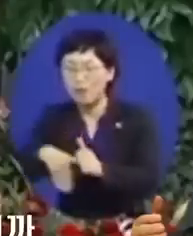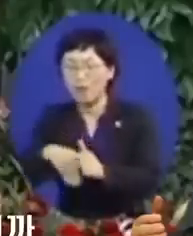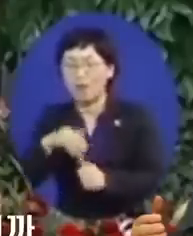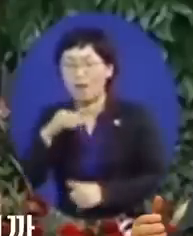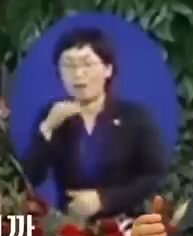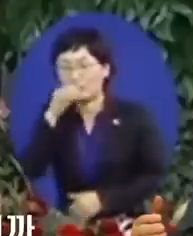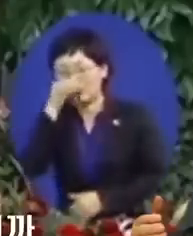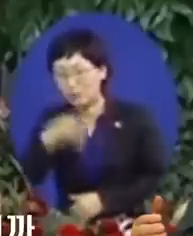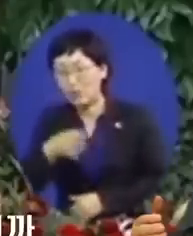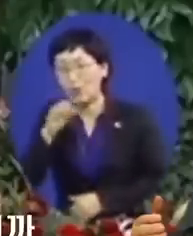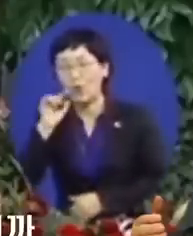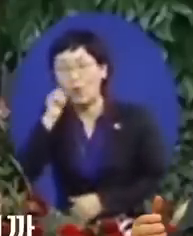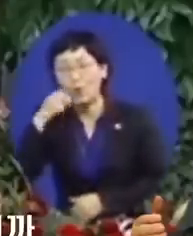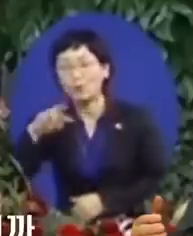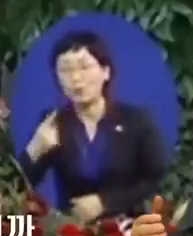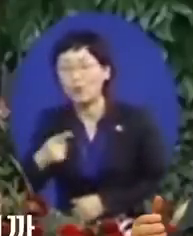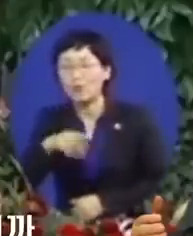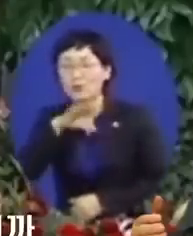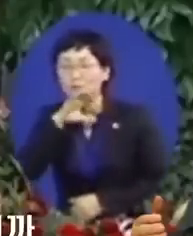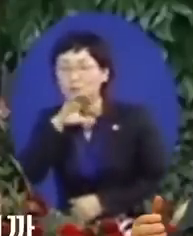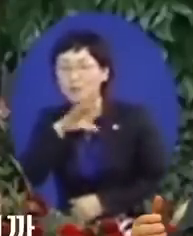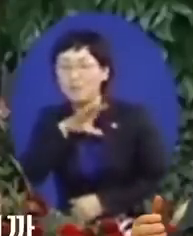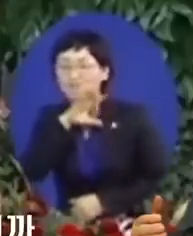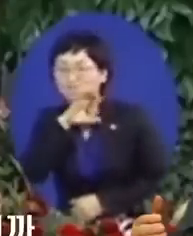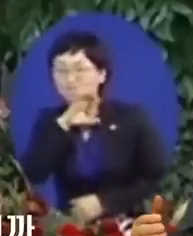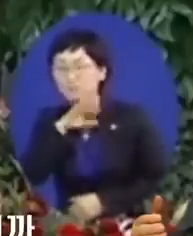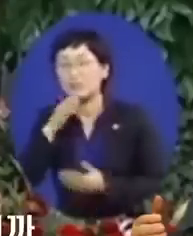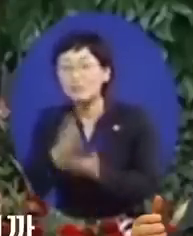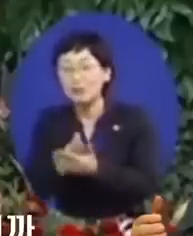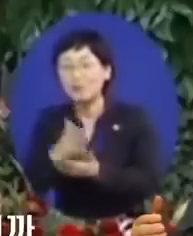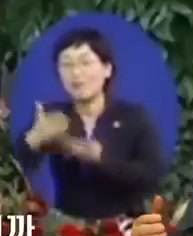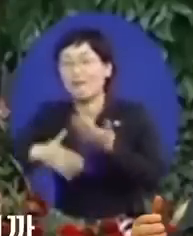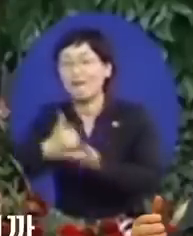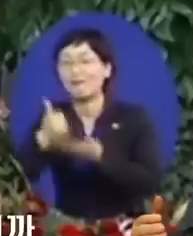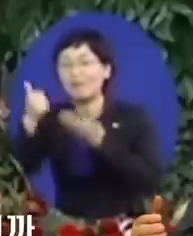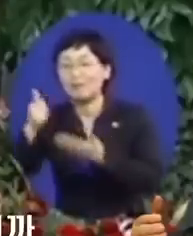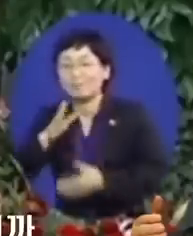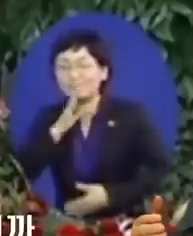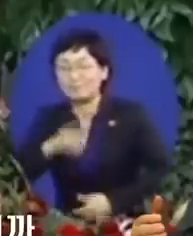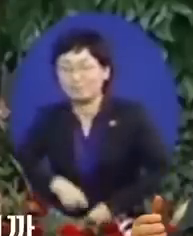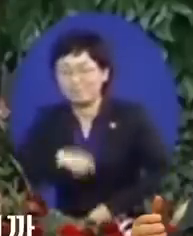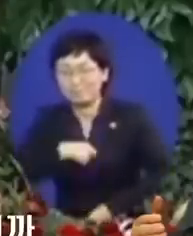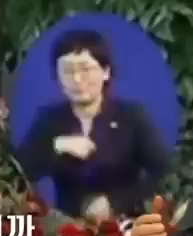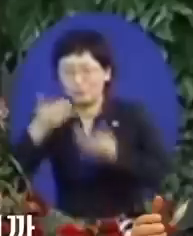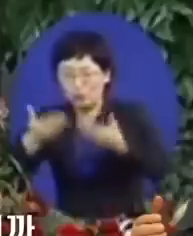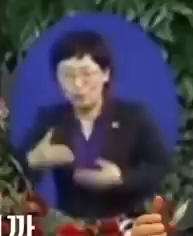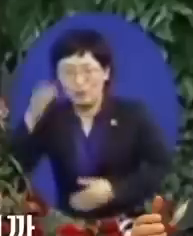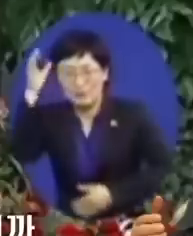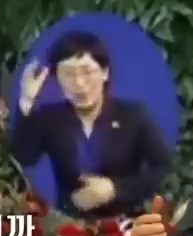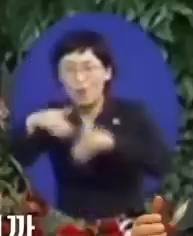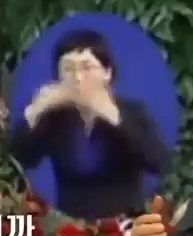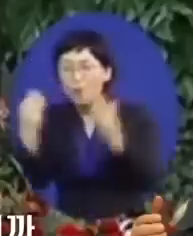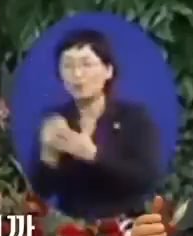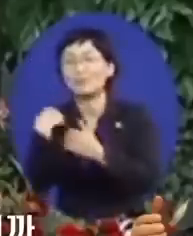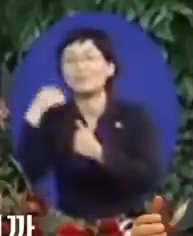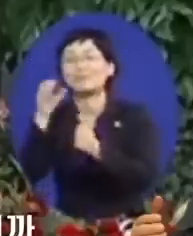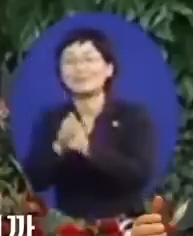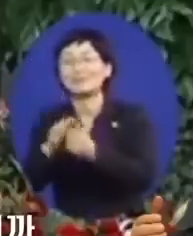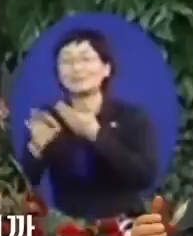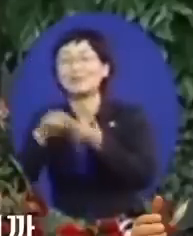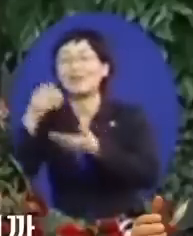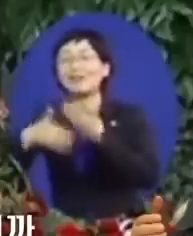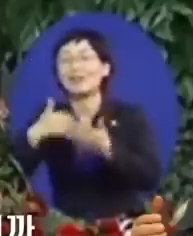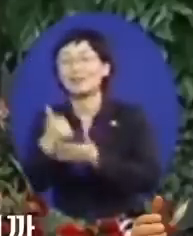힘들고 어렵지라도 불평하고 원망하지 말고 하나님께서 진심으로 기대하며 모든 것을 맡기면